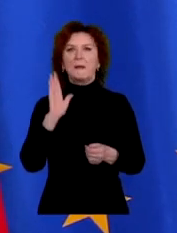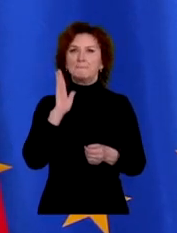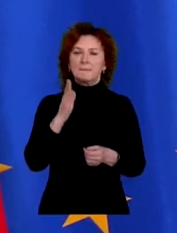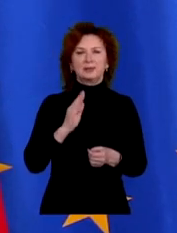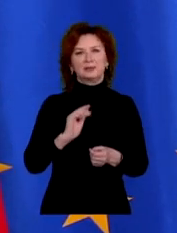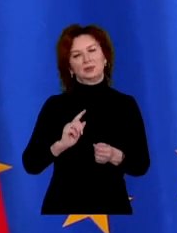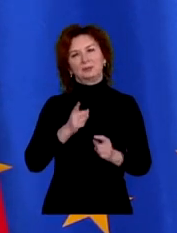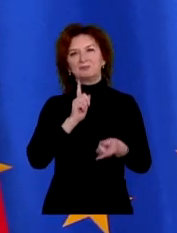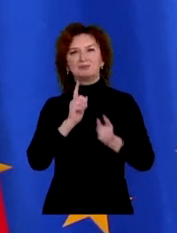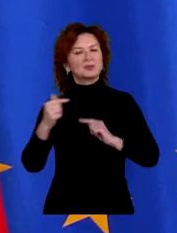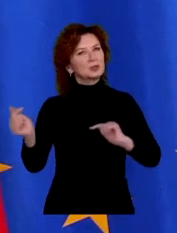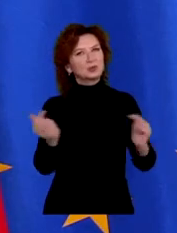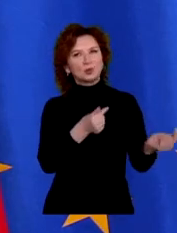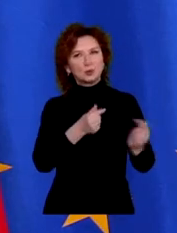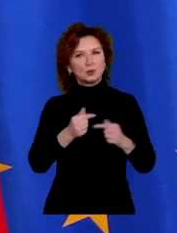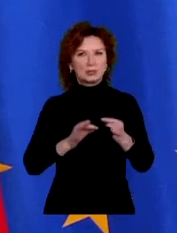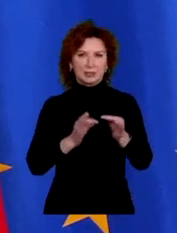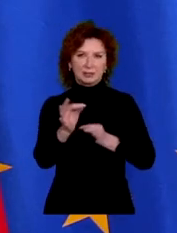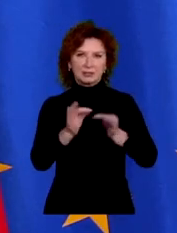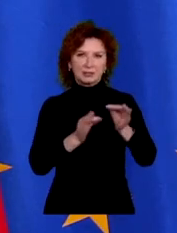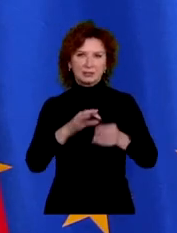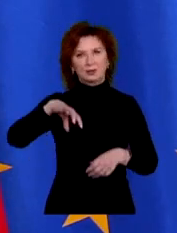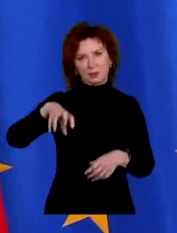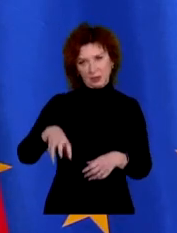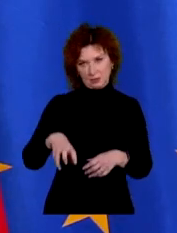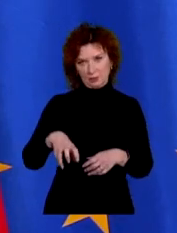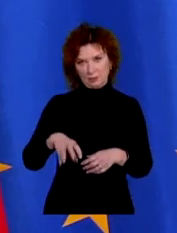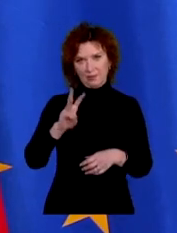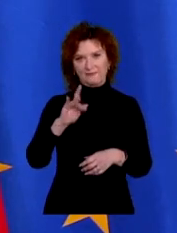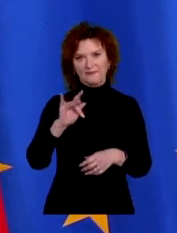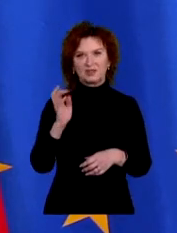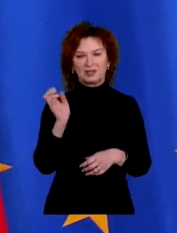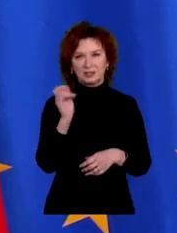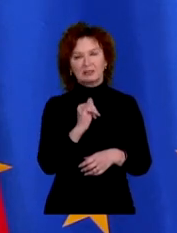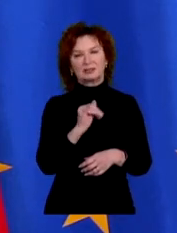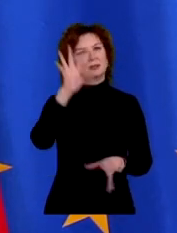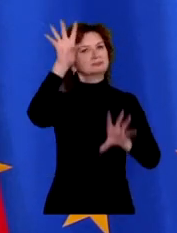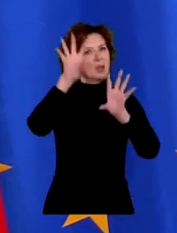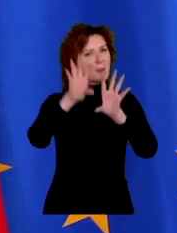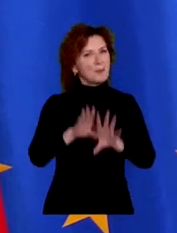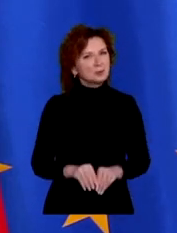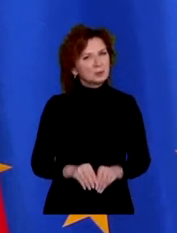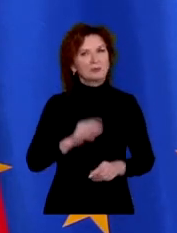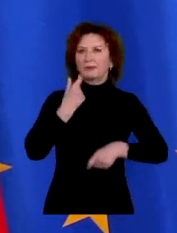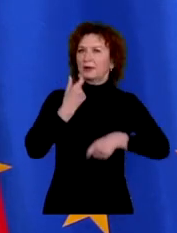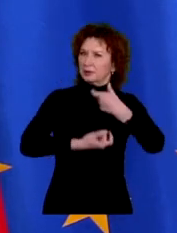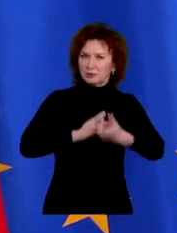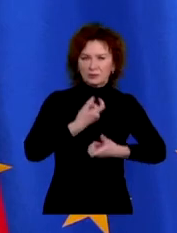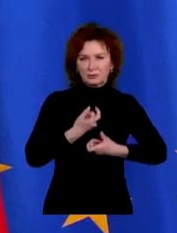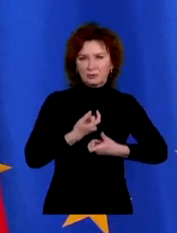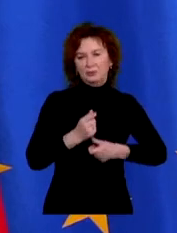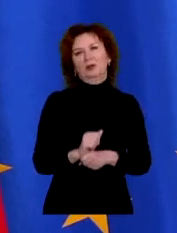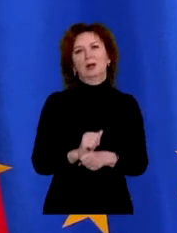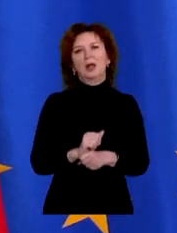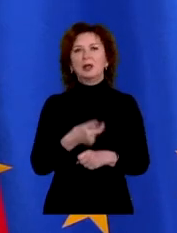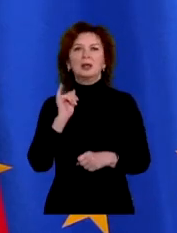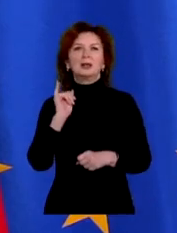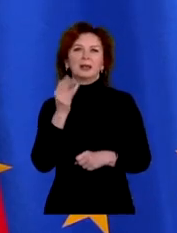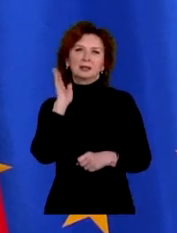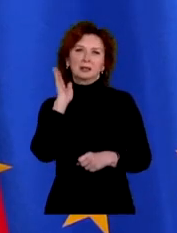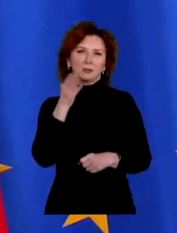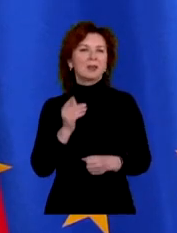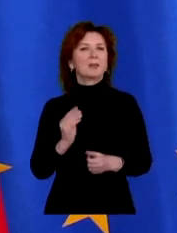Grupy Wyszehradzkiej, gdzie odbędzie się pewne podsumowanie skuteczności Grupy Wyszehradzkiej i wytyczenie celów